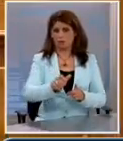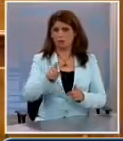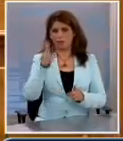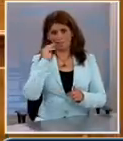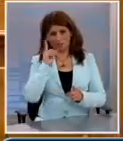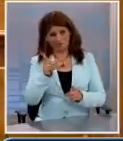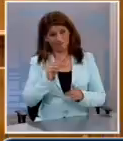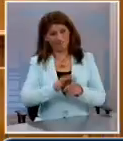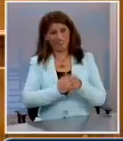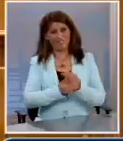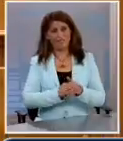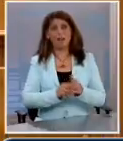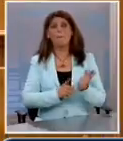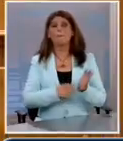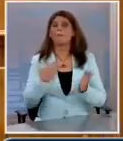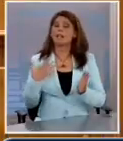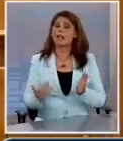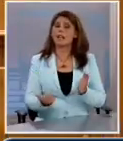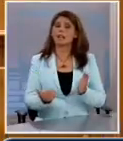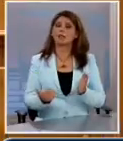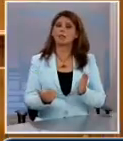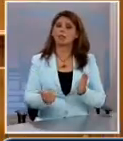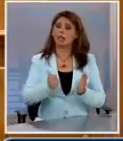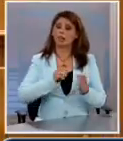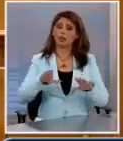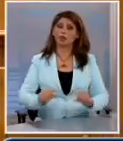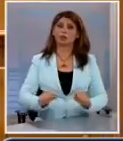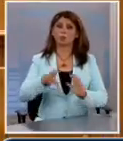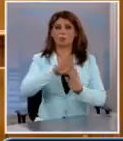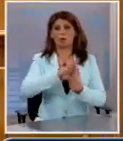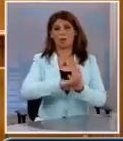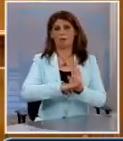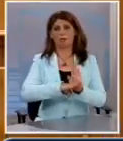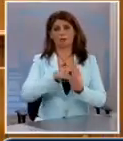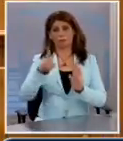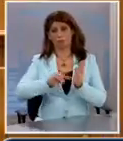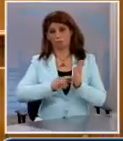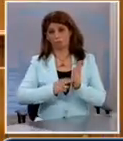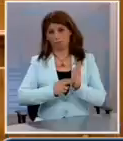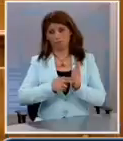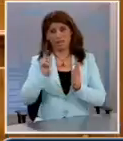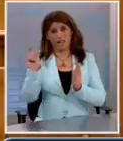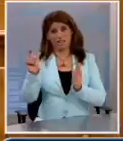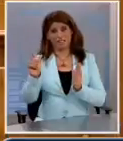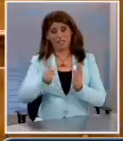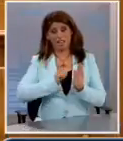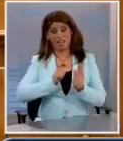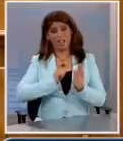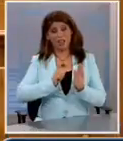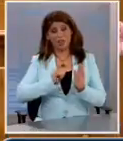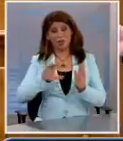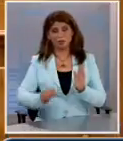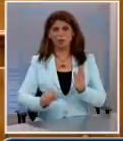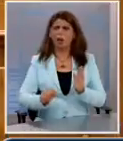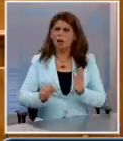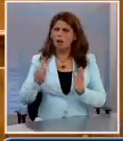ενδιαφέρον, «πρέπει να έχουν την ιδιοκτησία του προγράμματος». Προσέξτε τη λέξη ιδιοκτησία. Αν δεν